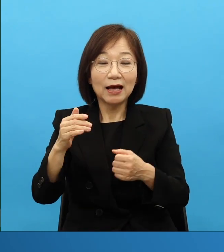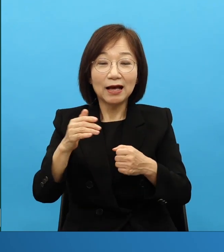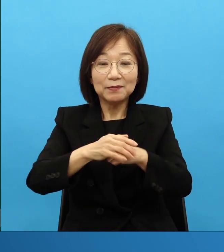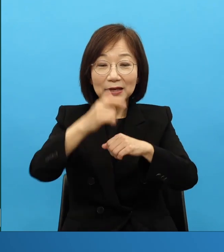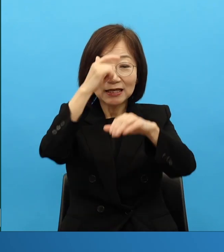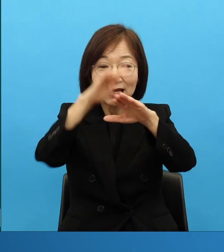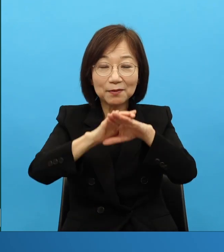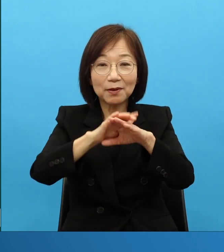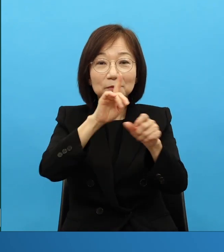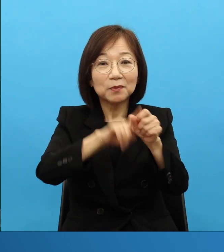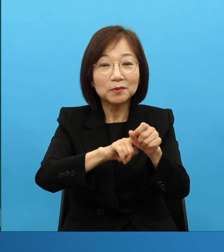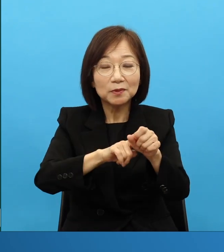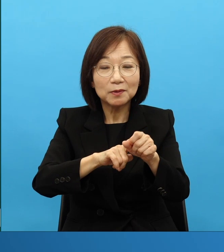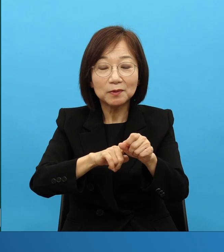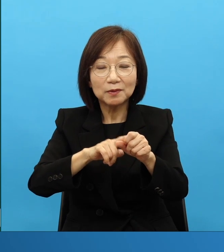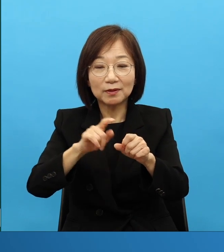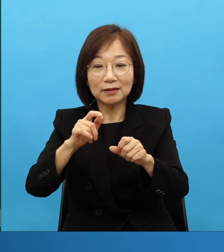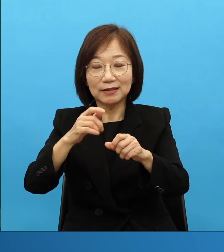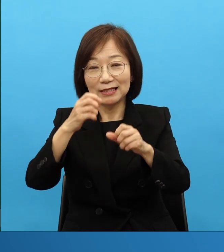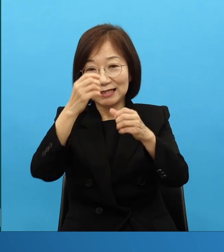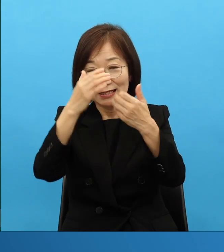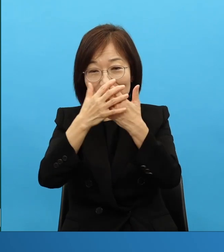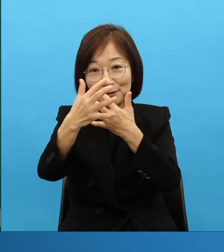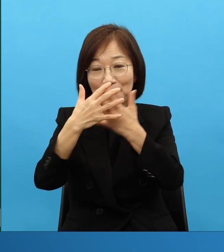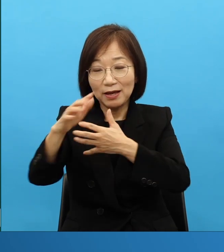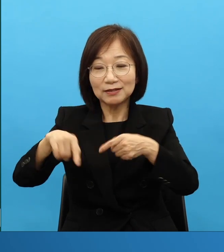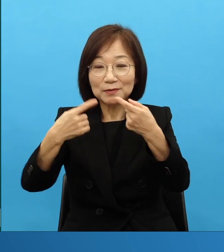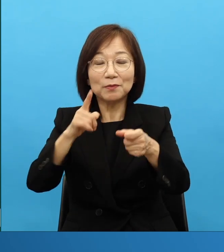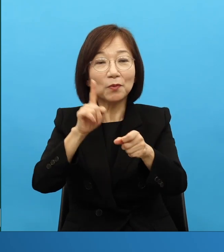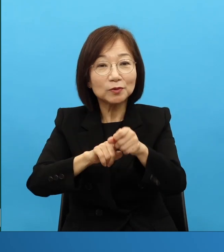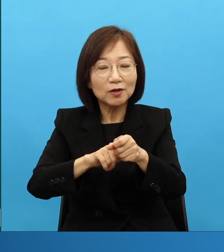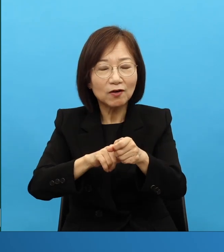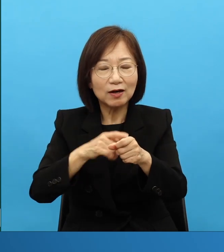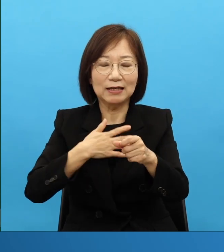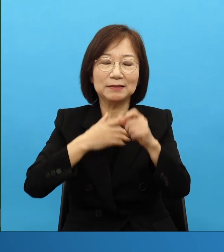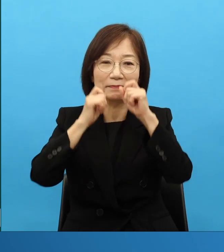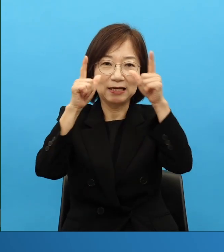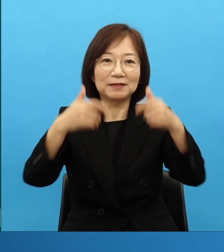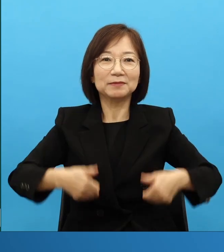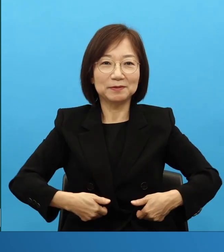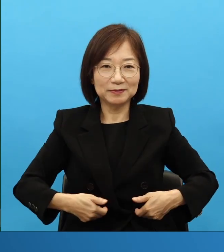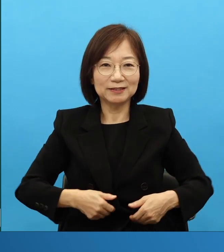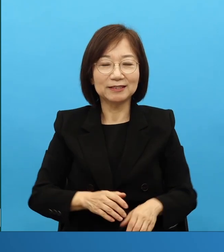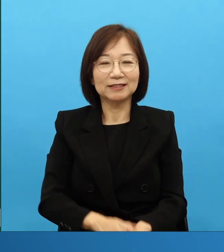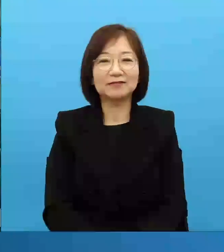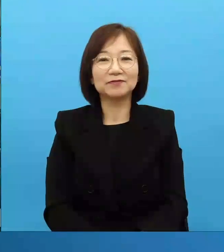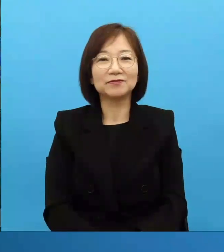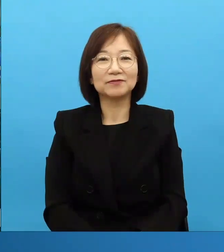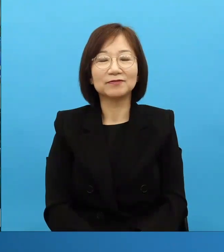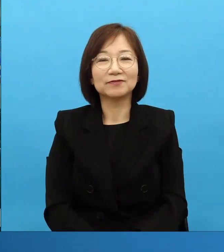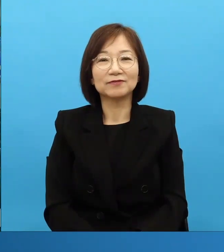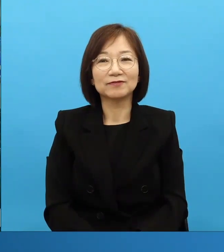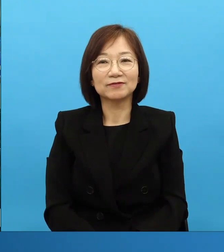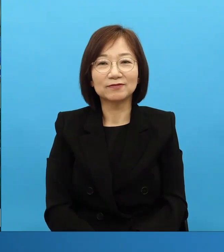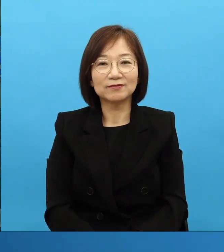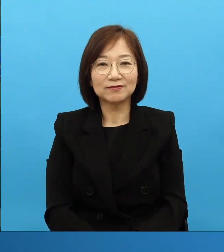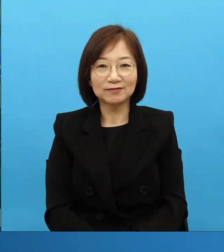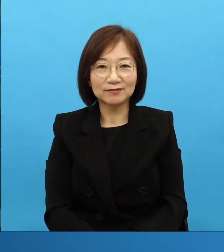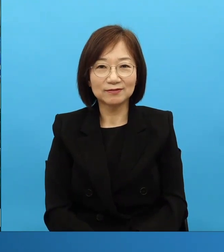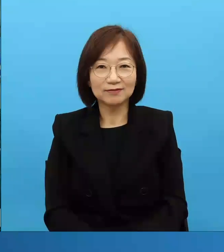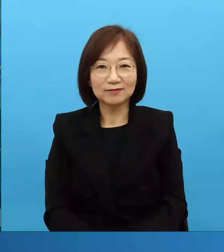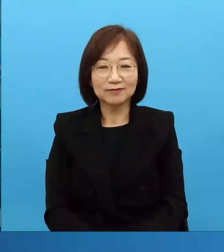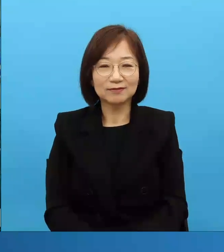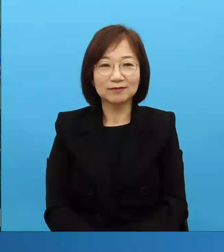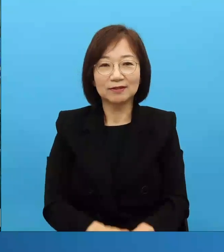오느냐는요 그때만 각인됩니다. 예배 드릴 때 성령의 감화로 그때 각인되는 거예요. 237